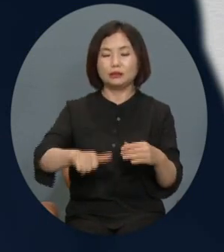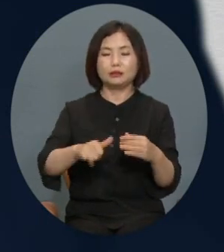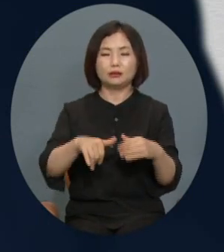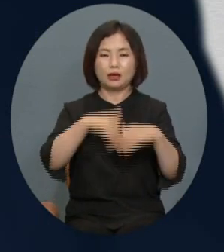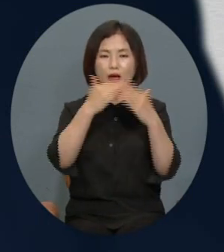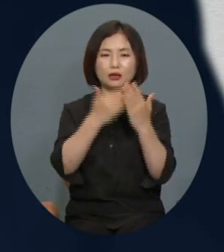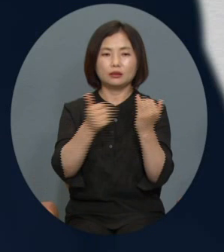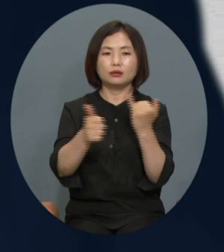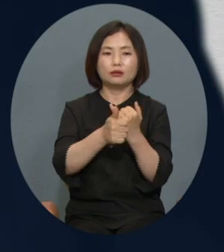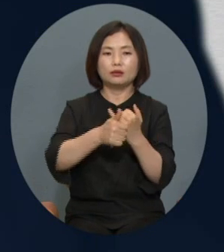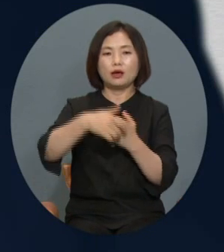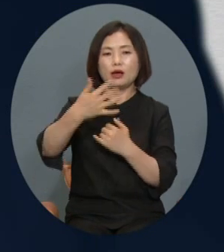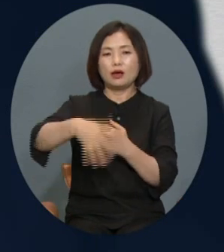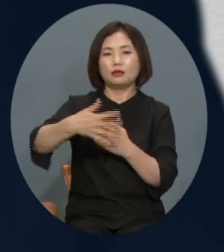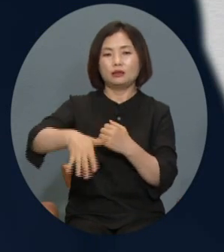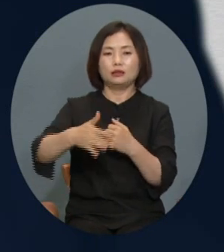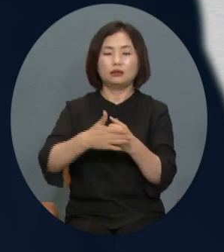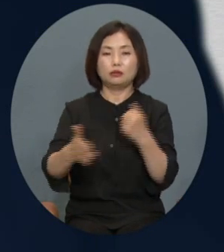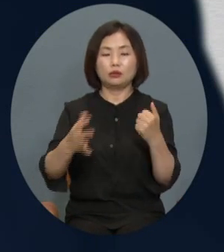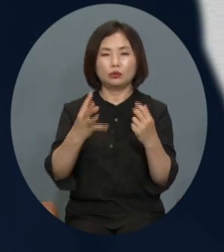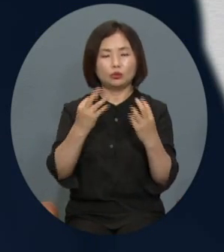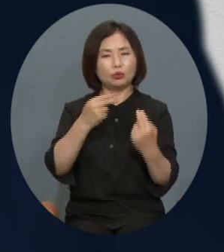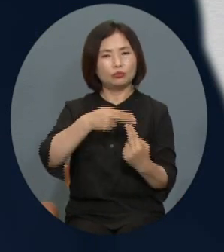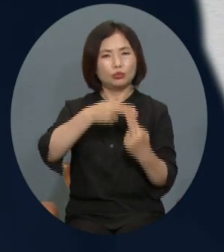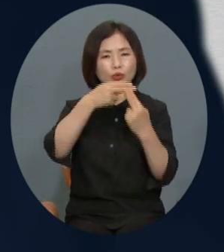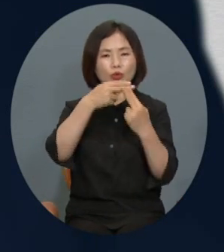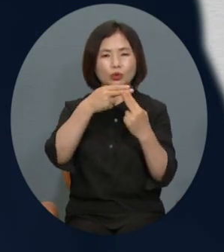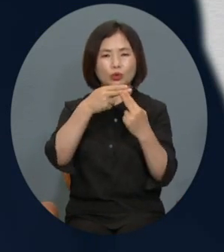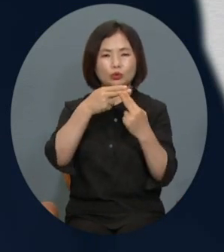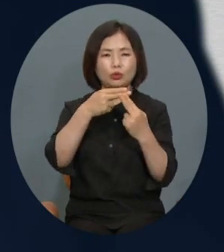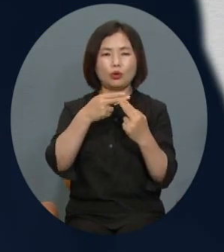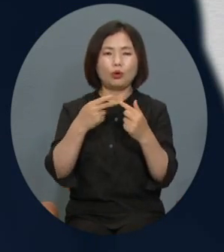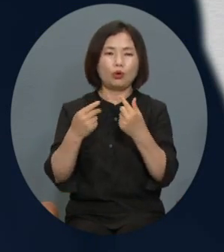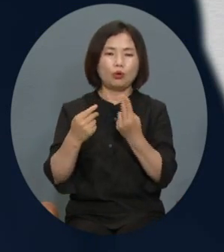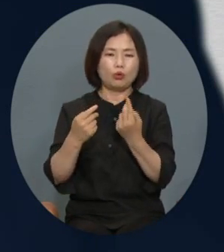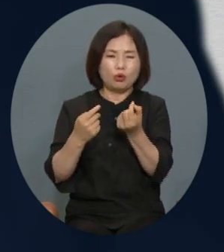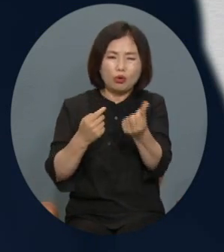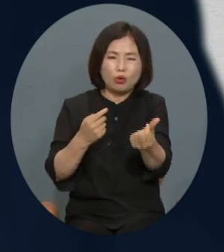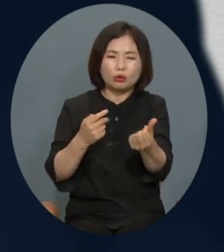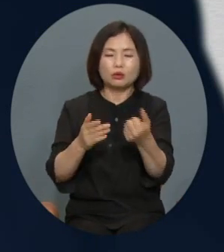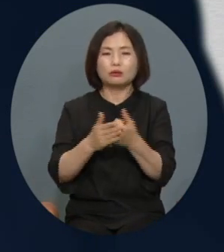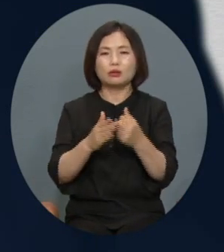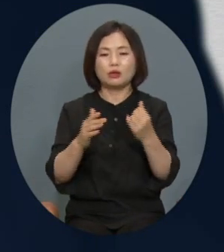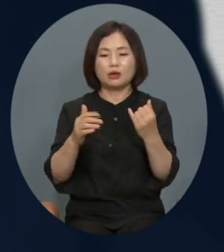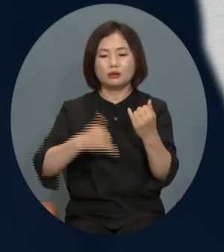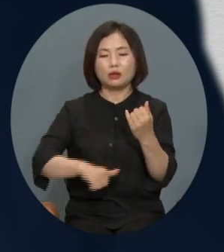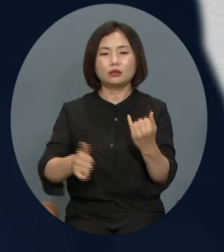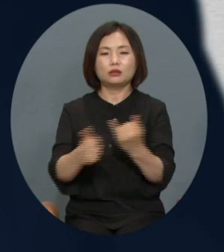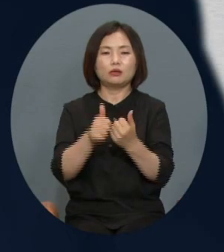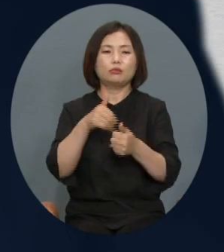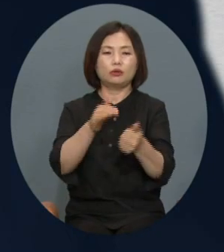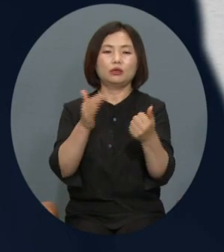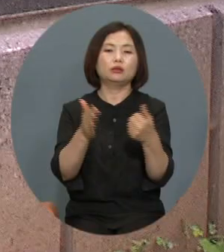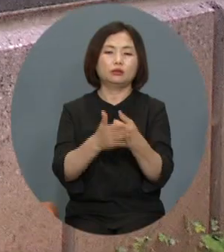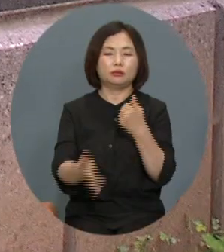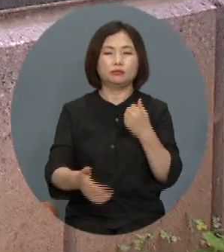뭐 전부 다 출가도 안 했고 하니까 돈 현금 모아놔는지 그래서 얘는 시집장가도 보내야 될거